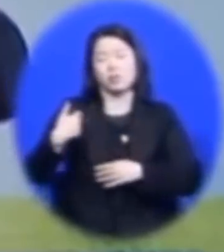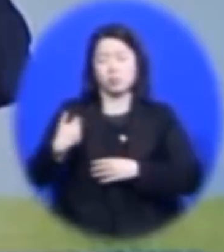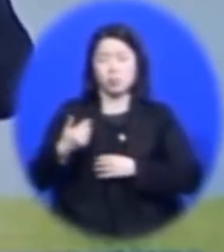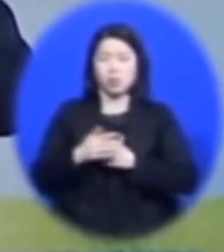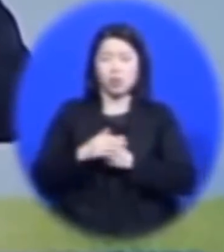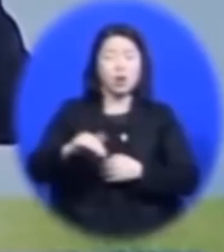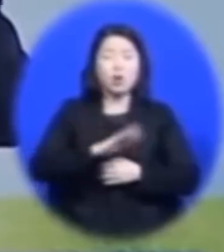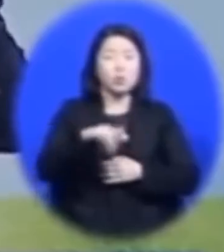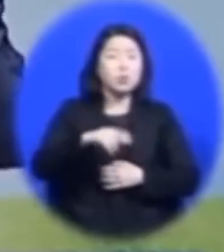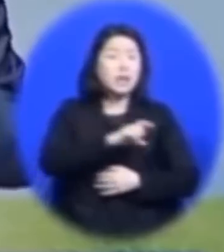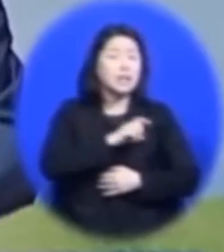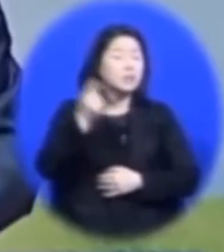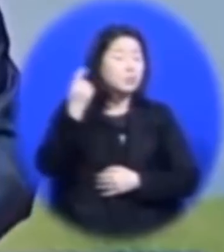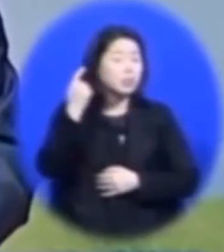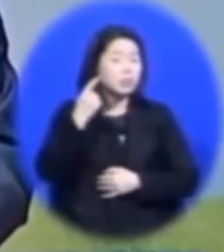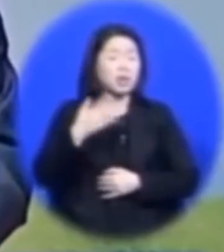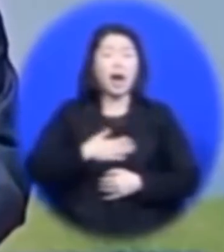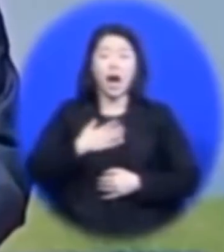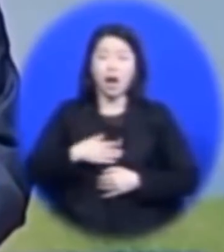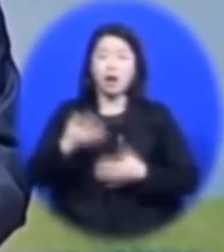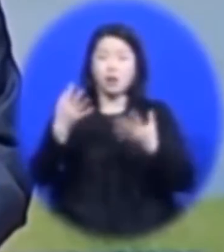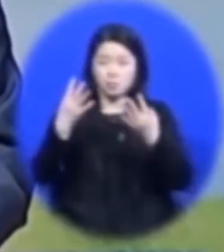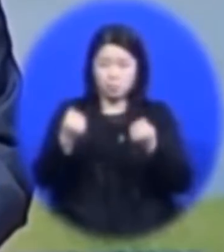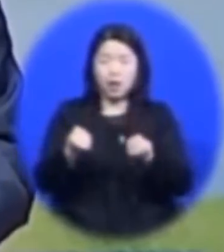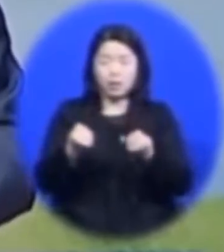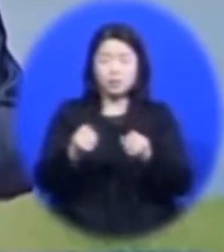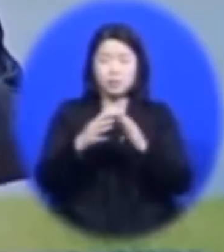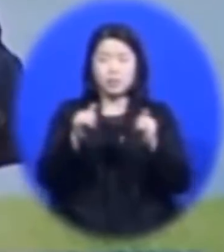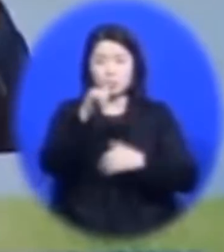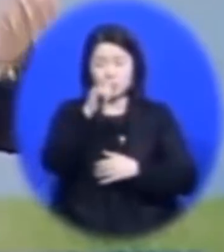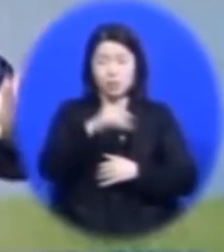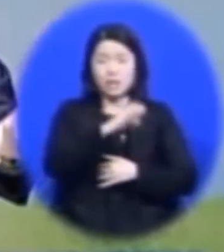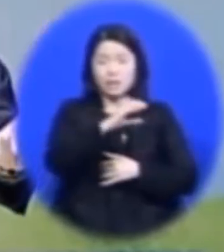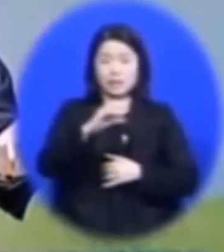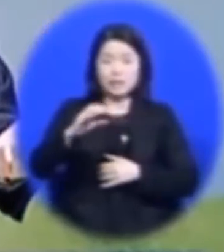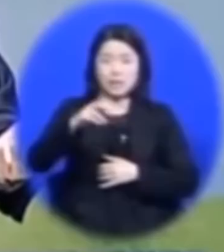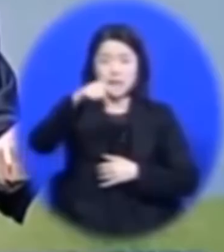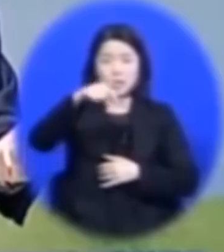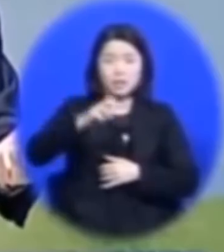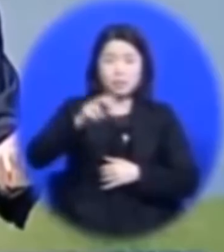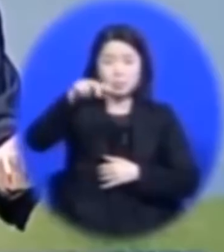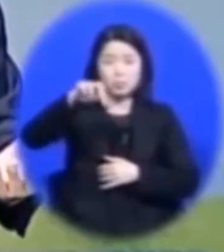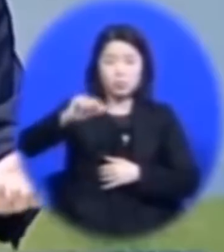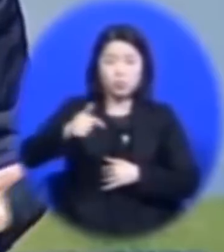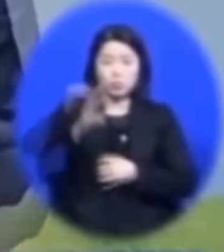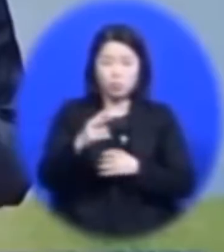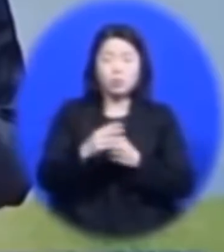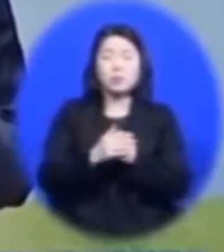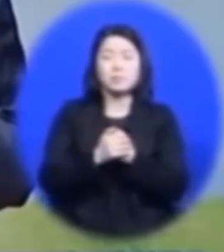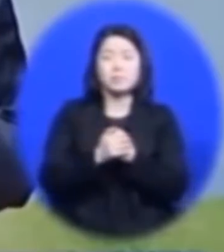우리가 이름을 들어서 알만한 분들도 꽤 됩니다 7 cc 의 김중권 목사님